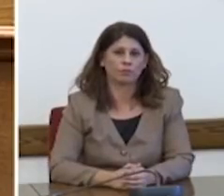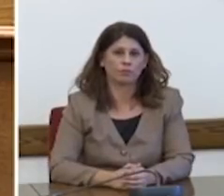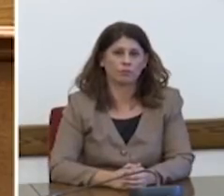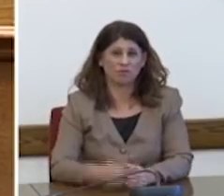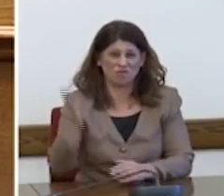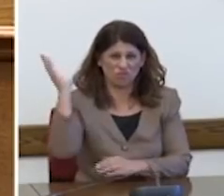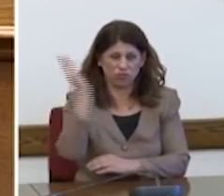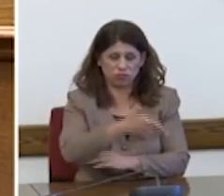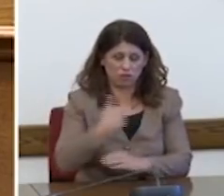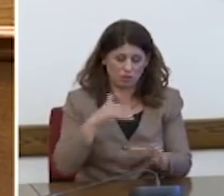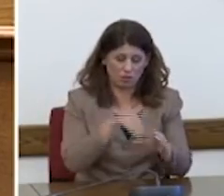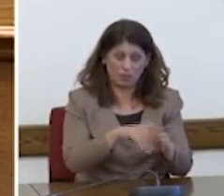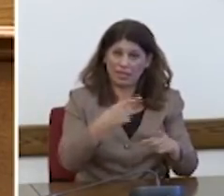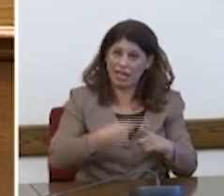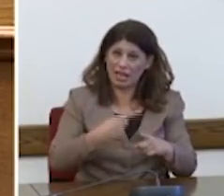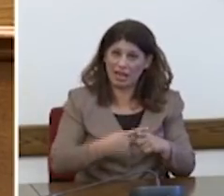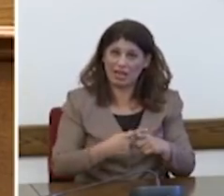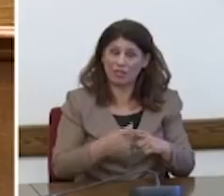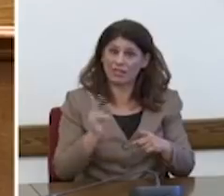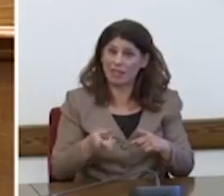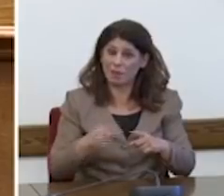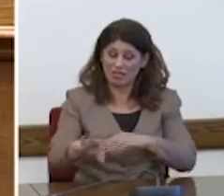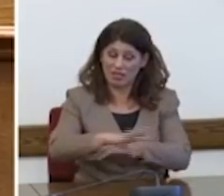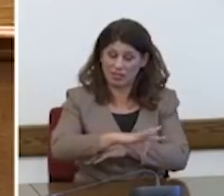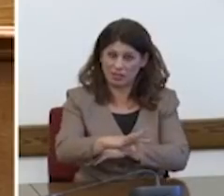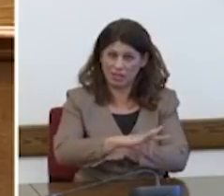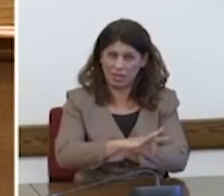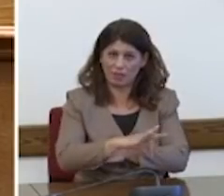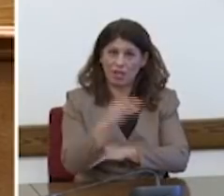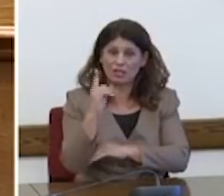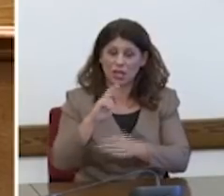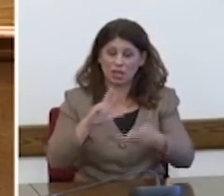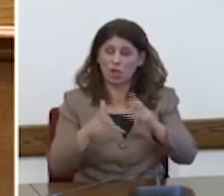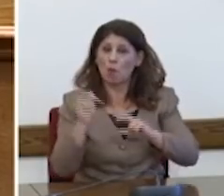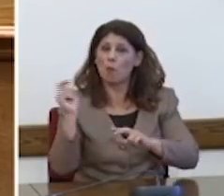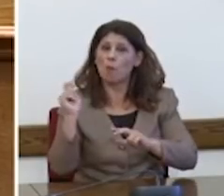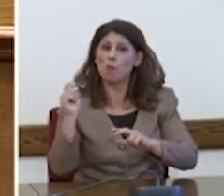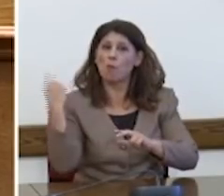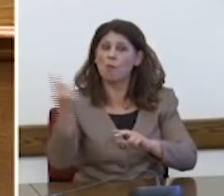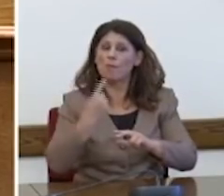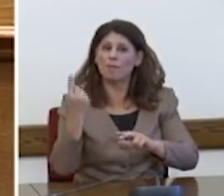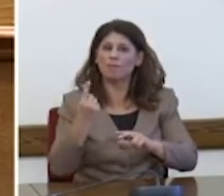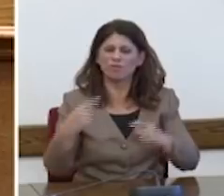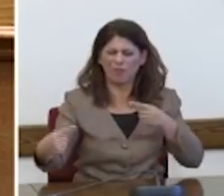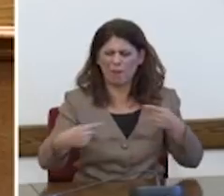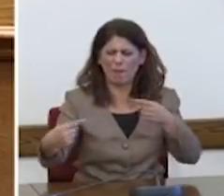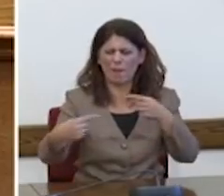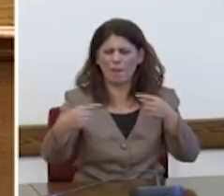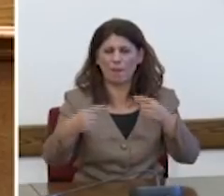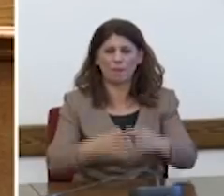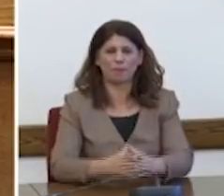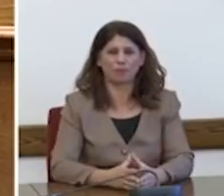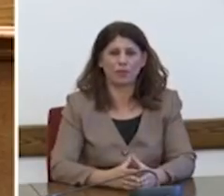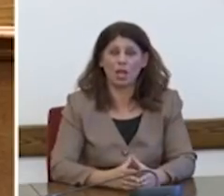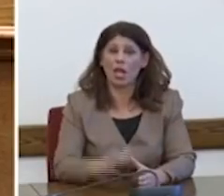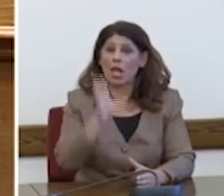την εμπλοκή της Ελλάδας στα επικίνδυνα σχέδια σε ένα γεωπολιτικό περιβάλλον οξύτατων ανταγωνισμών.